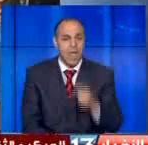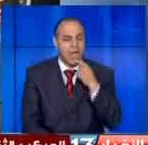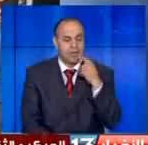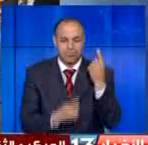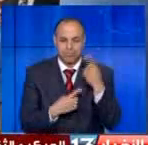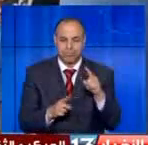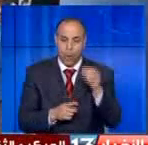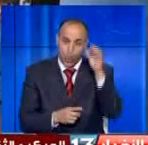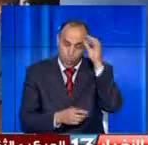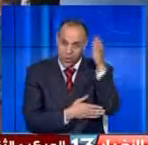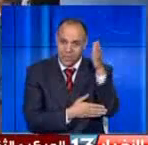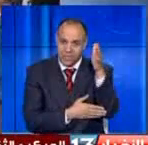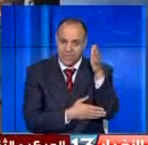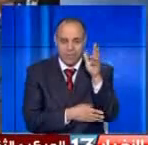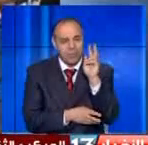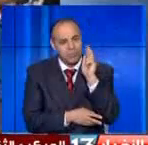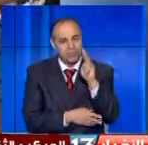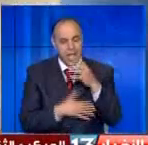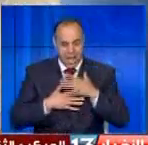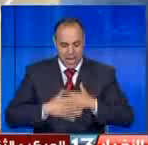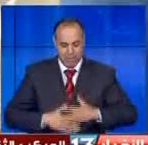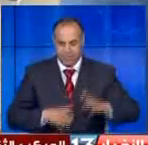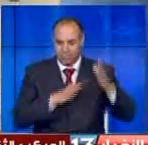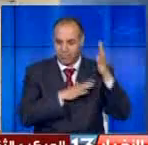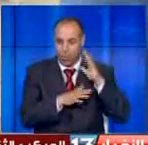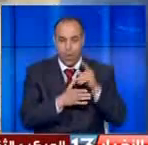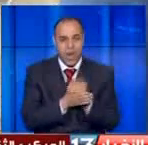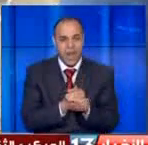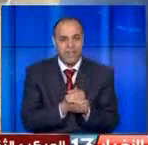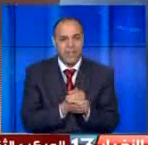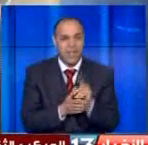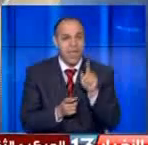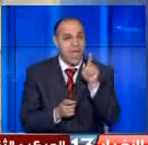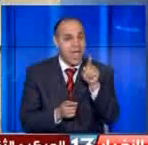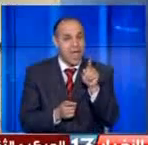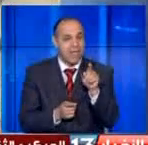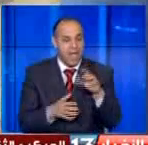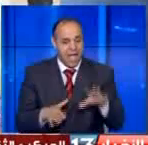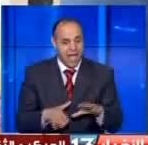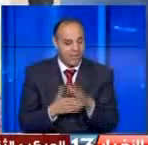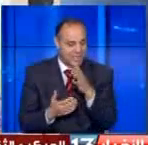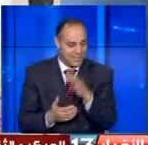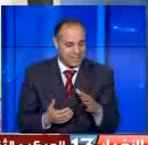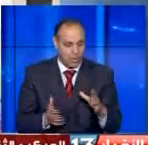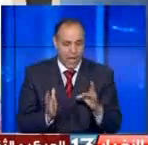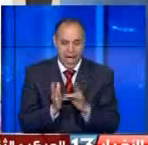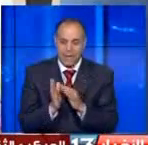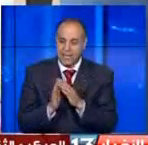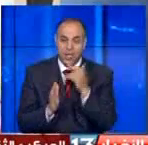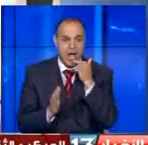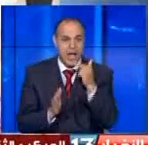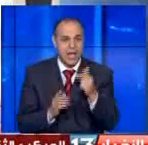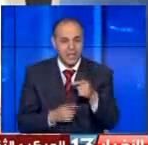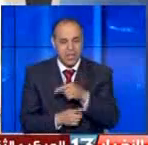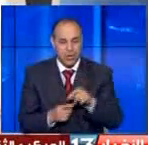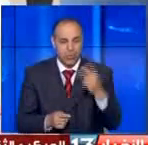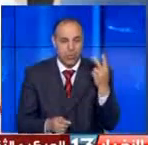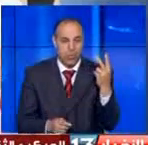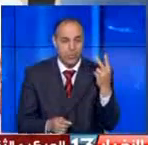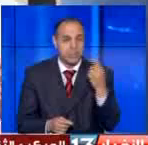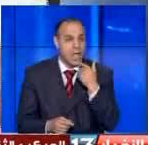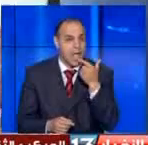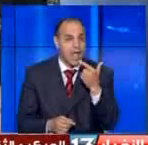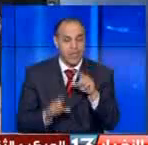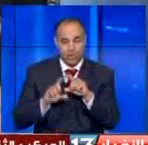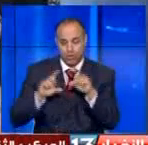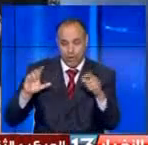النشيد الوطني وعرض الفرجوي لللباس التقليدي، انطلقت فعاليات مهرجان الطفل بقرطاج في دورته الثانية